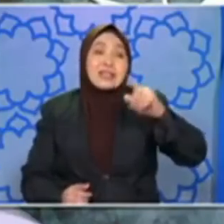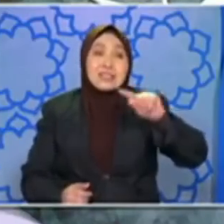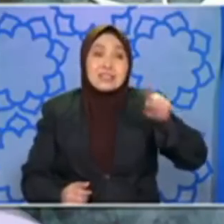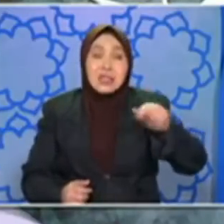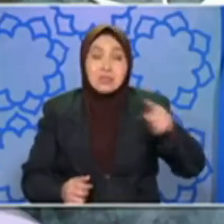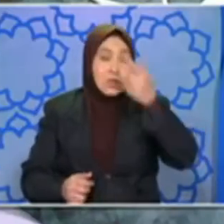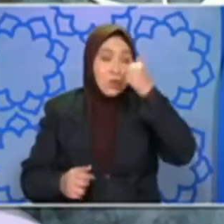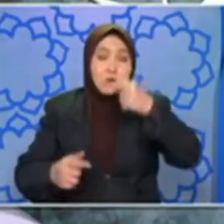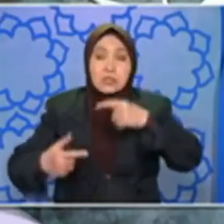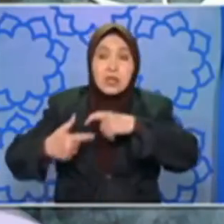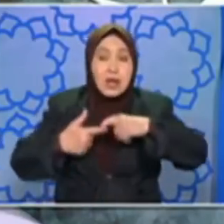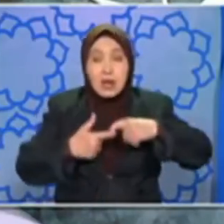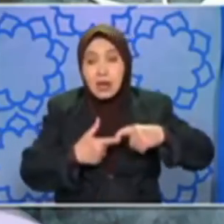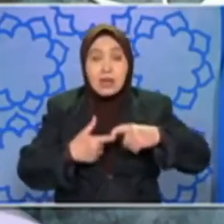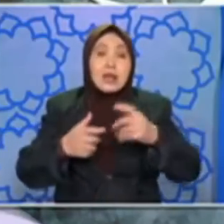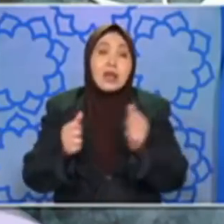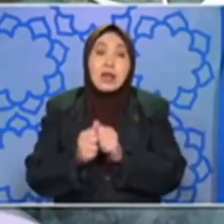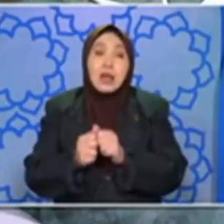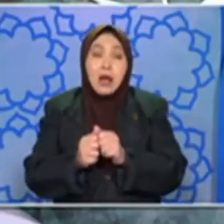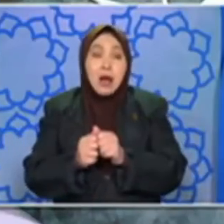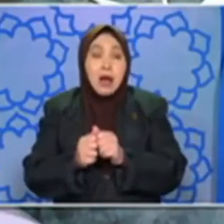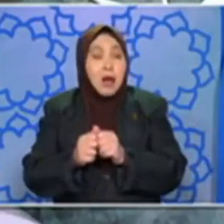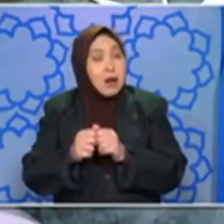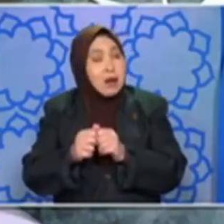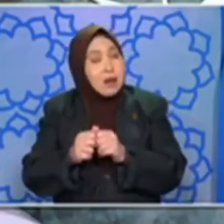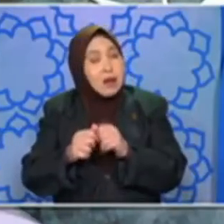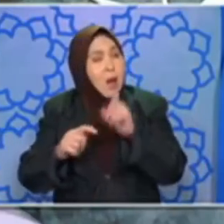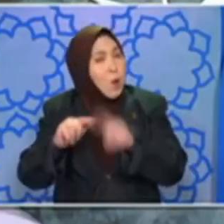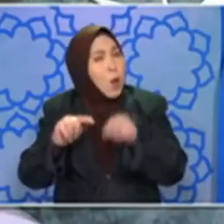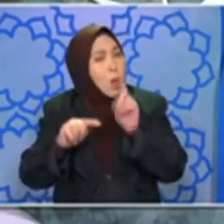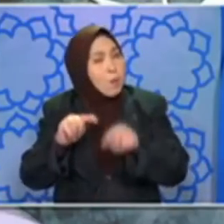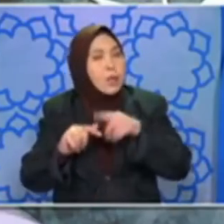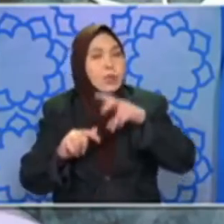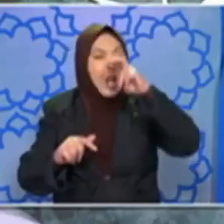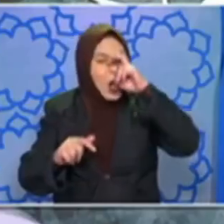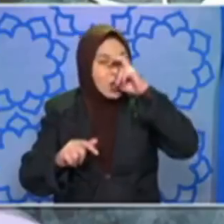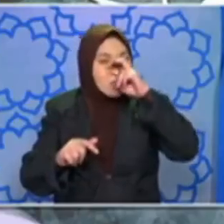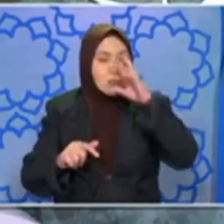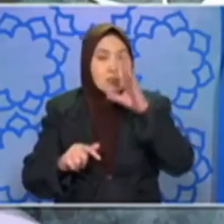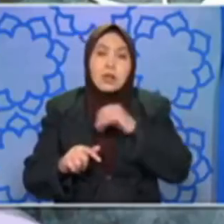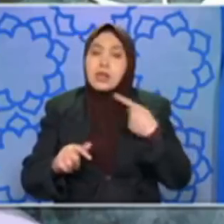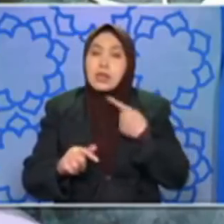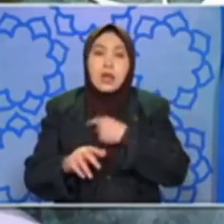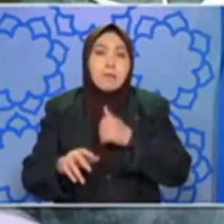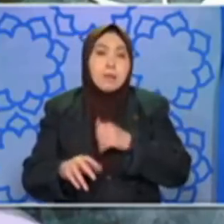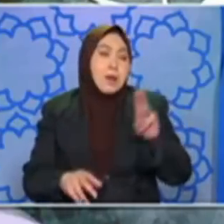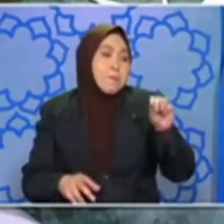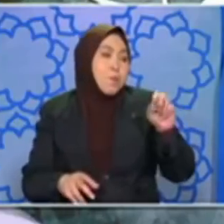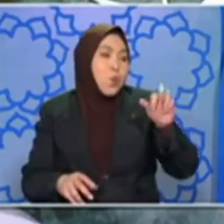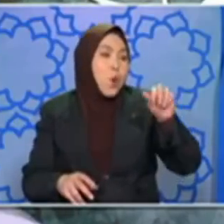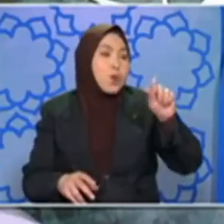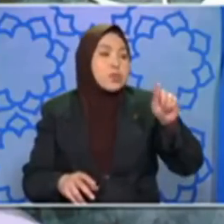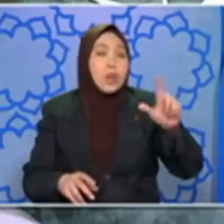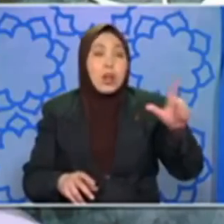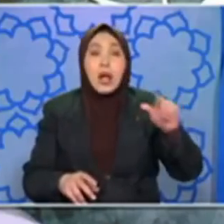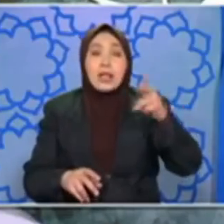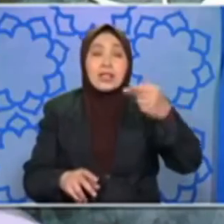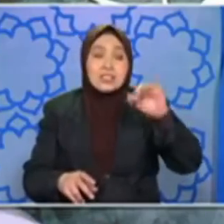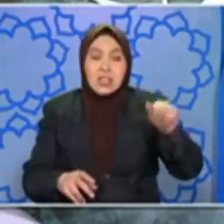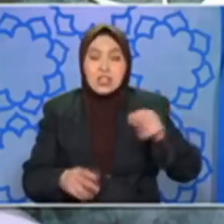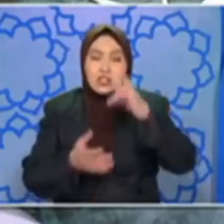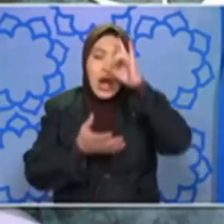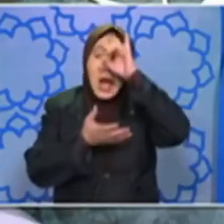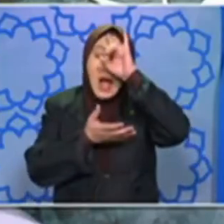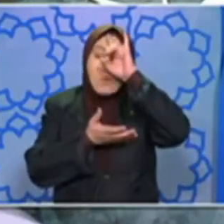berkaitan dengan larangan-larangan ni, ya, sesuai ayat yang begitu tegas, kita ambil Tarannum Hijaz. A'udzubillahi